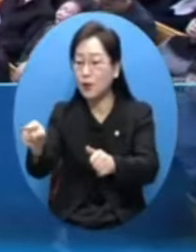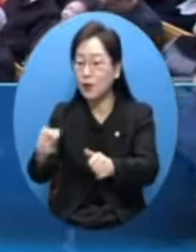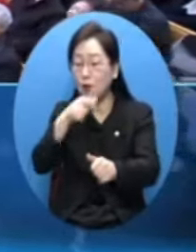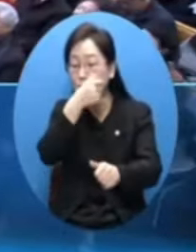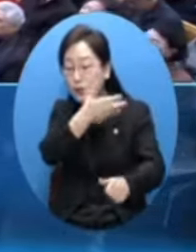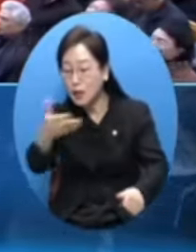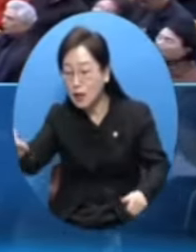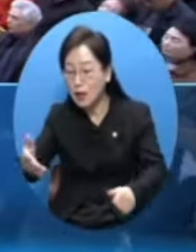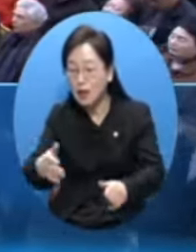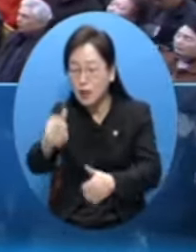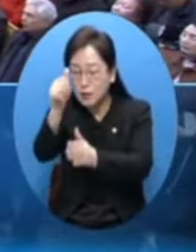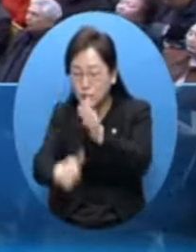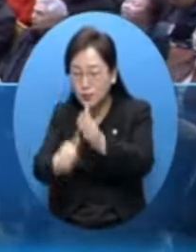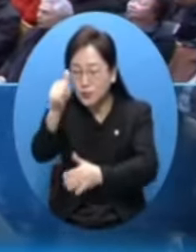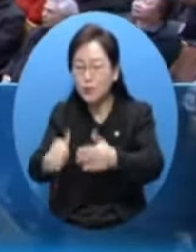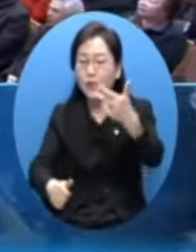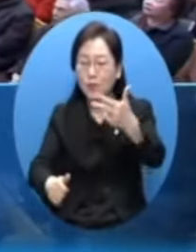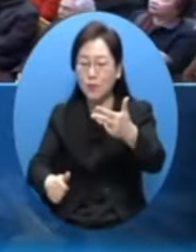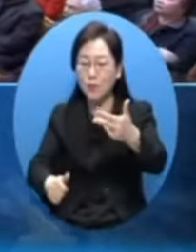회복되어 깨끗하리라 하는지라.